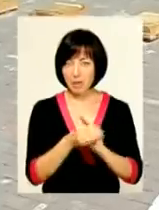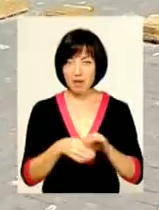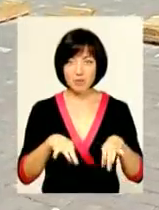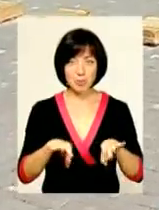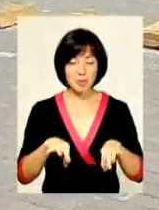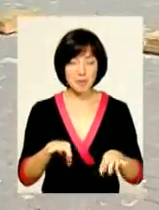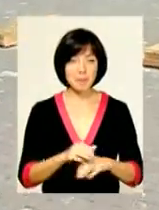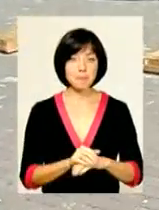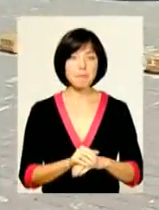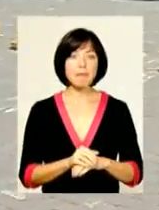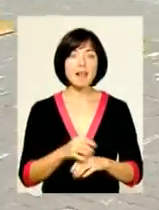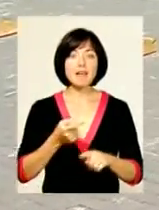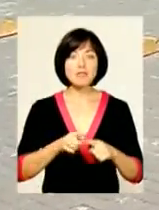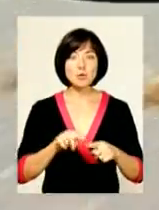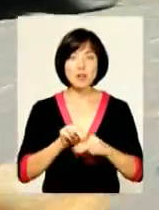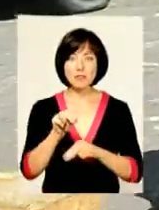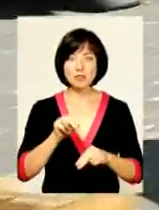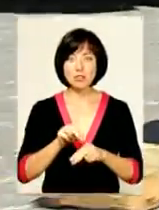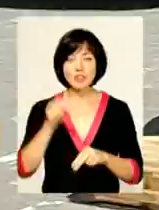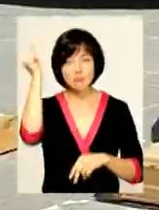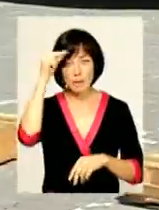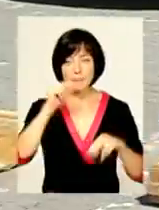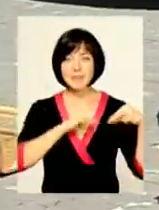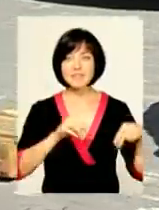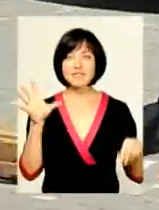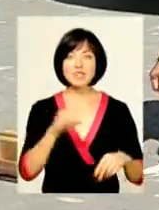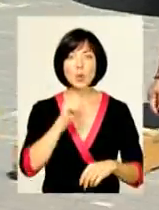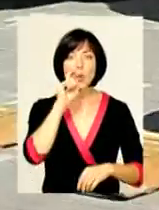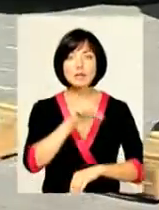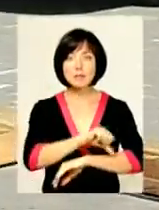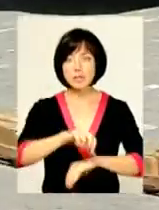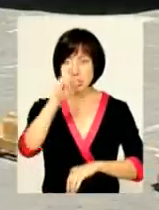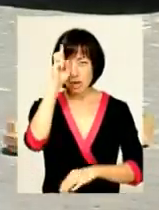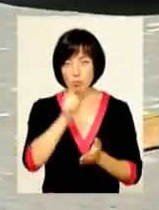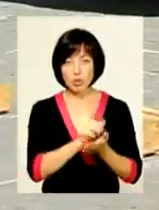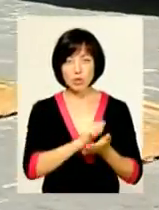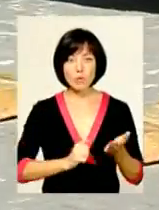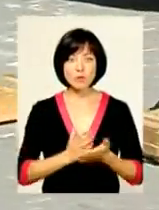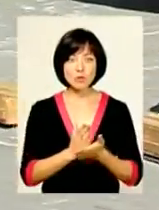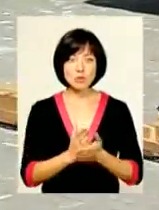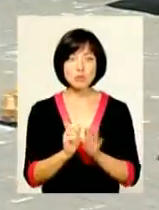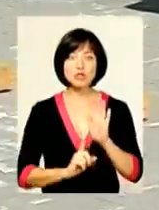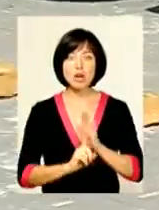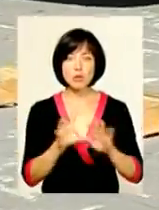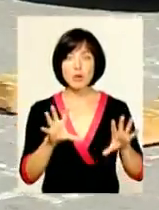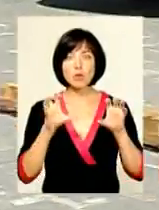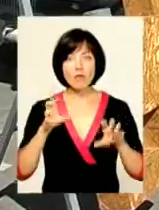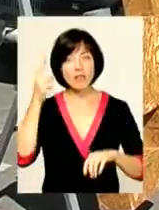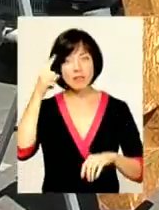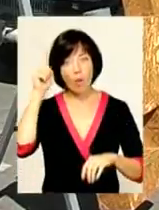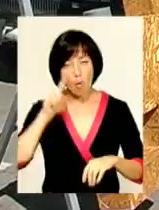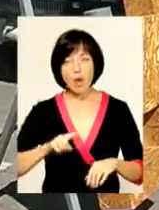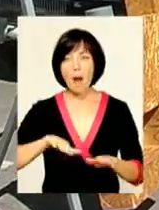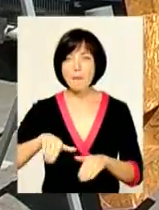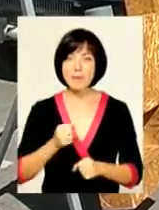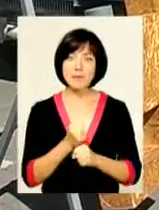автомобіля. У кінологічному центрі навчаються працівники усіх українських митниць Державної фіскальної служби. Спочатку опановують теорію, а